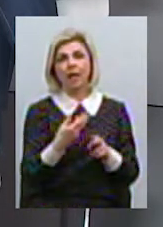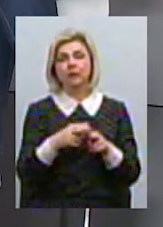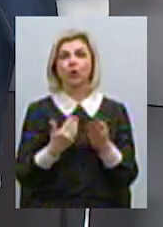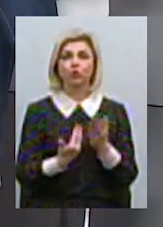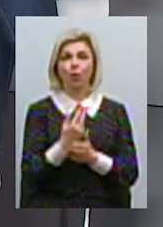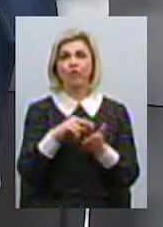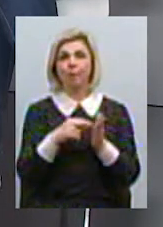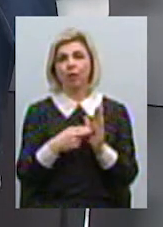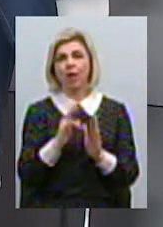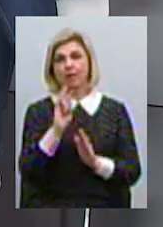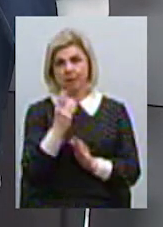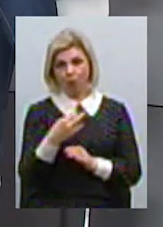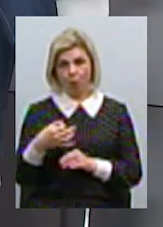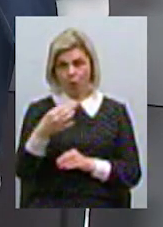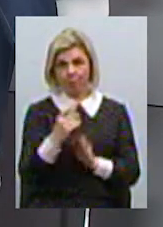називається в Миколаївській області,